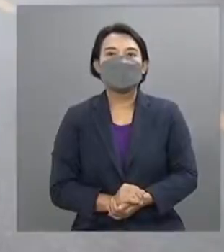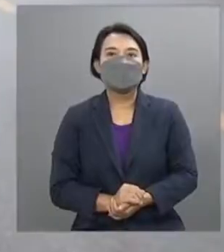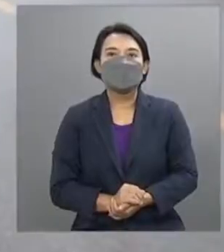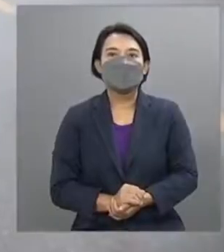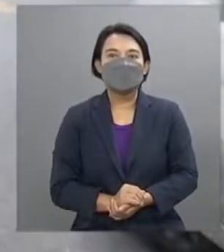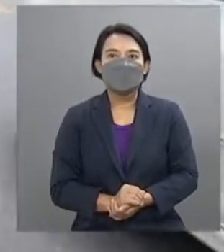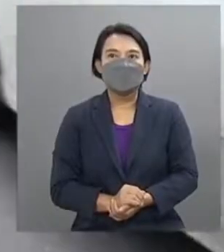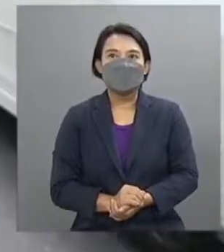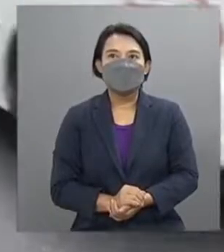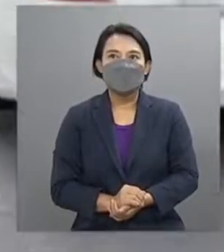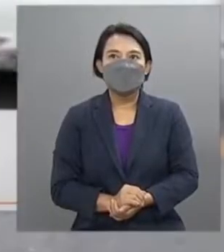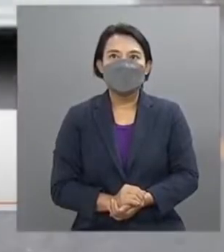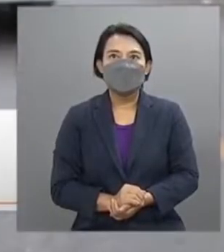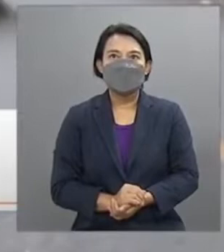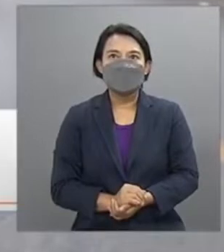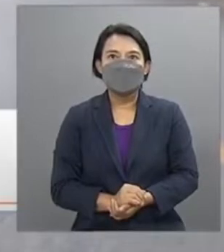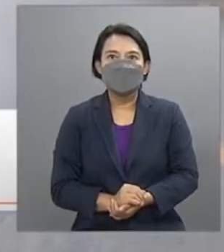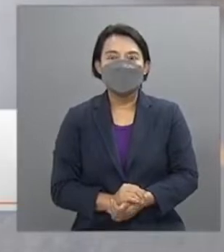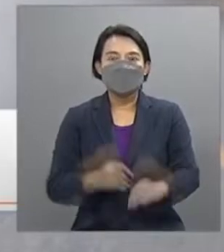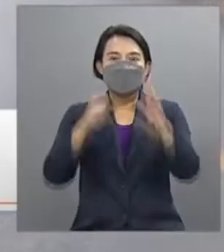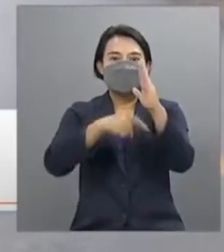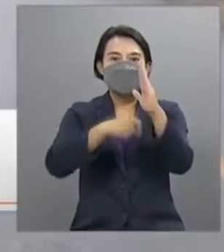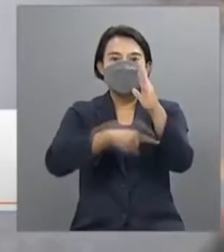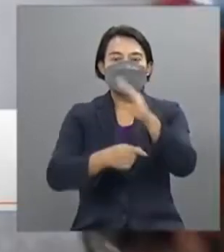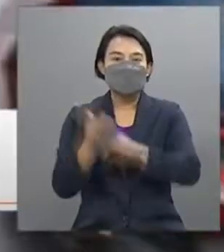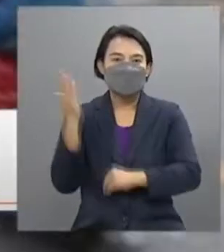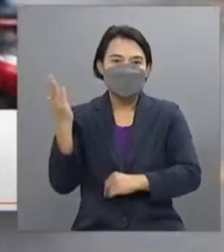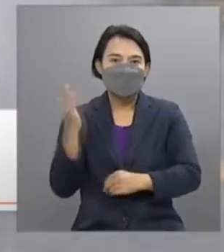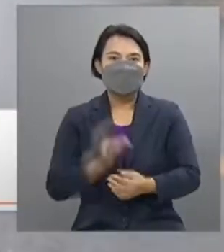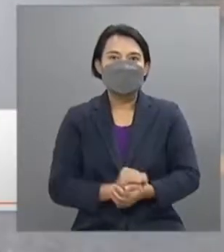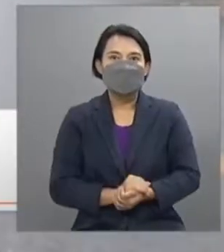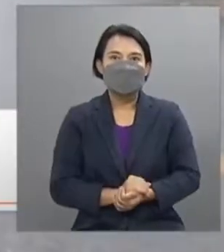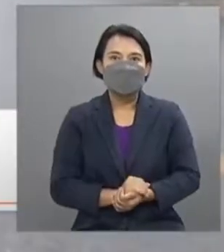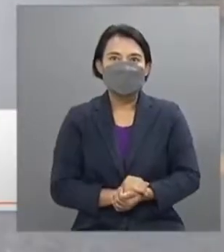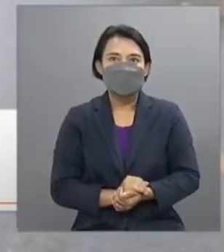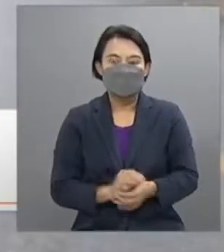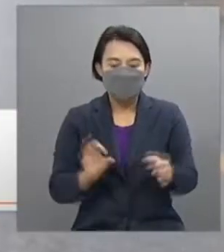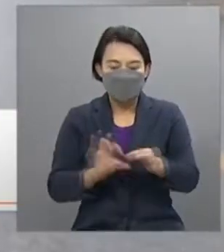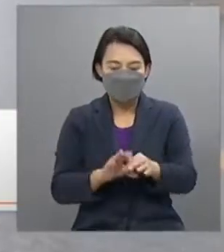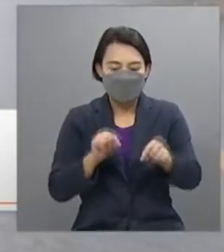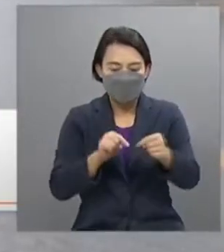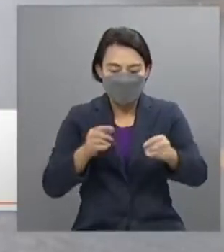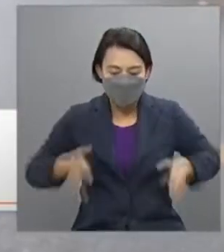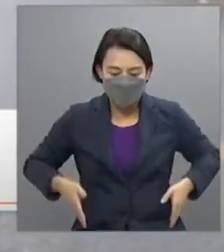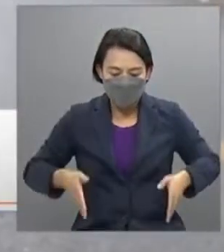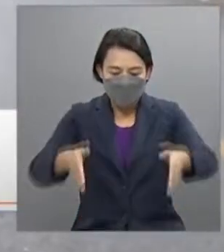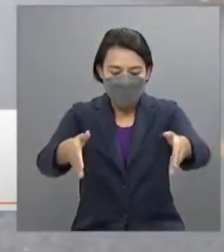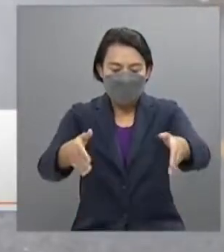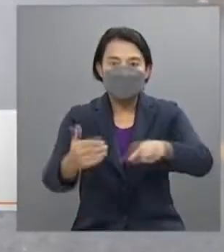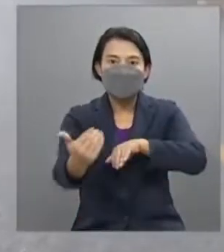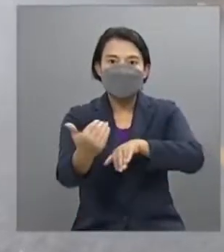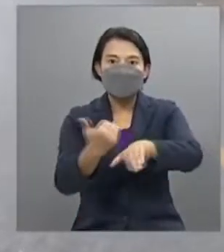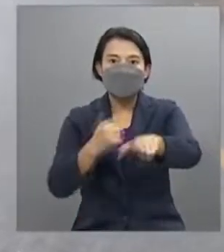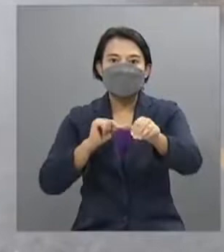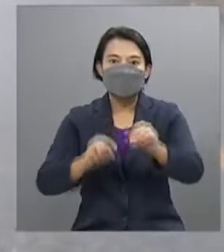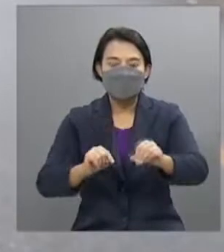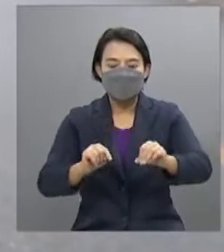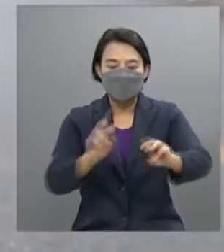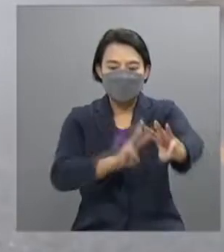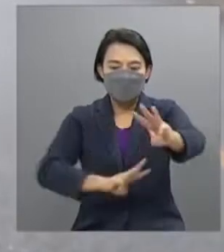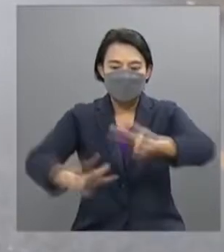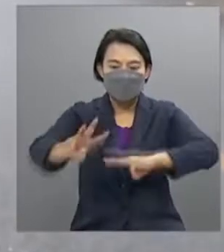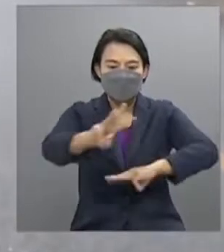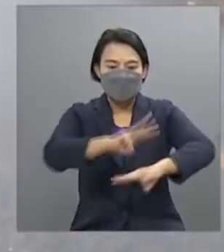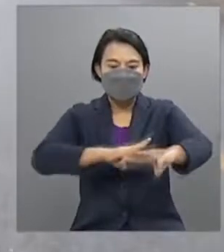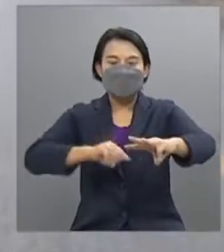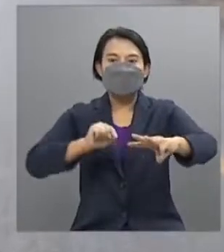ก็ซอยเจริญนคร14นะครับเป็นถนนที่เป็นพื้นผิวโล่งนะครับแล้วก็ทำให้เกิดอุบัติเหตุบ่อยม